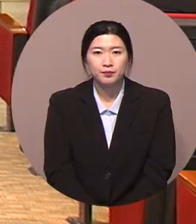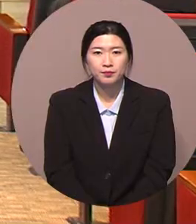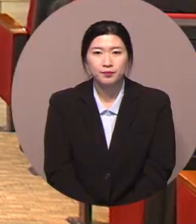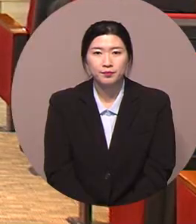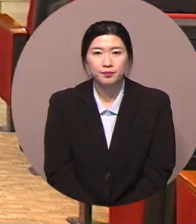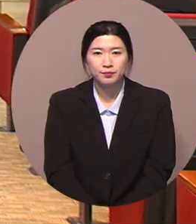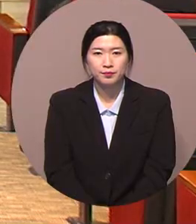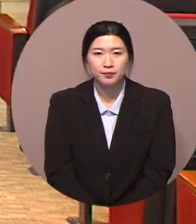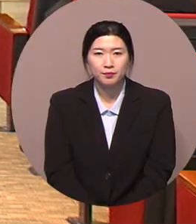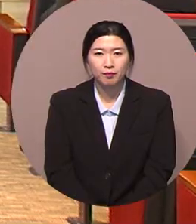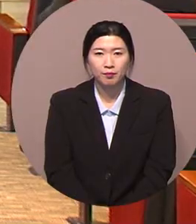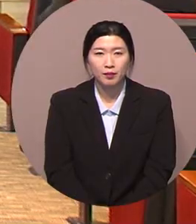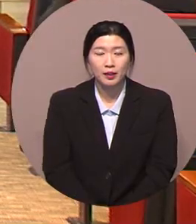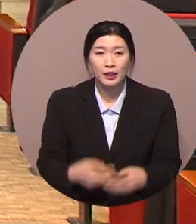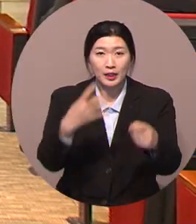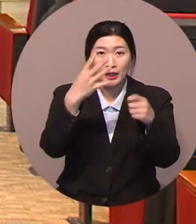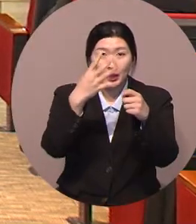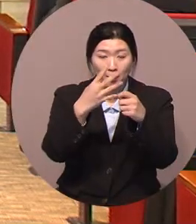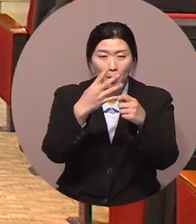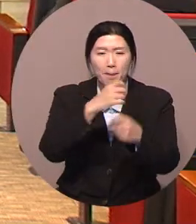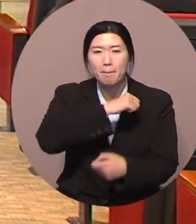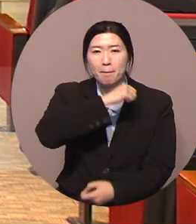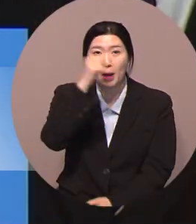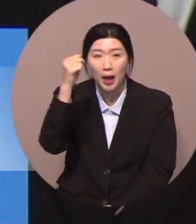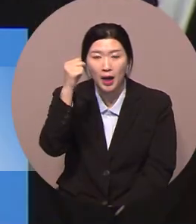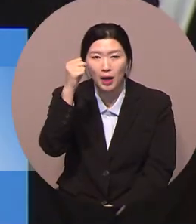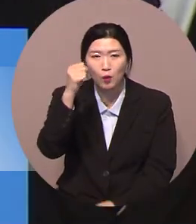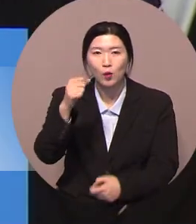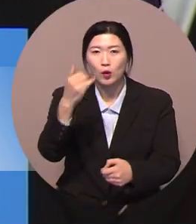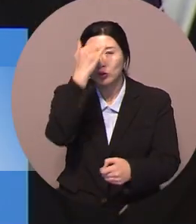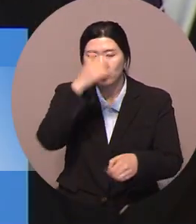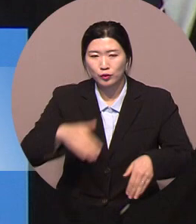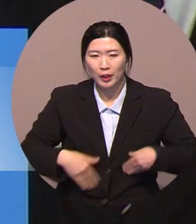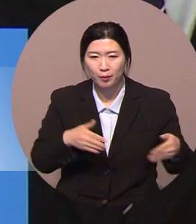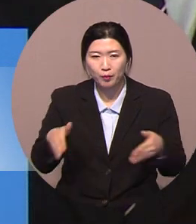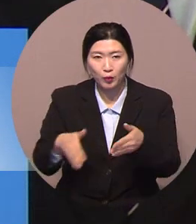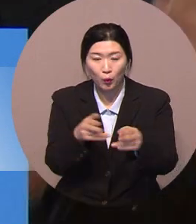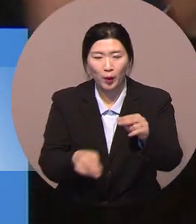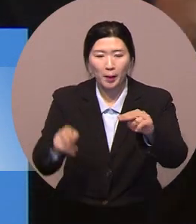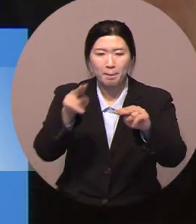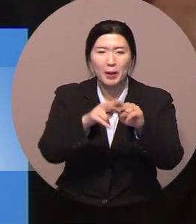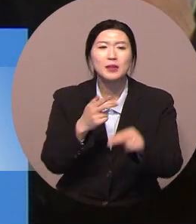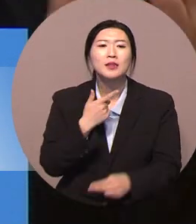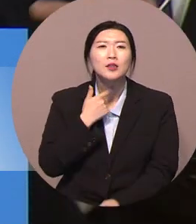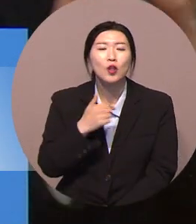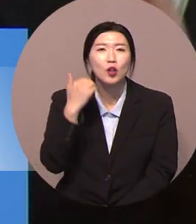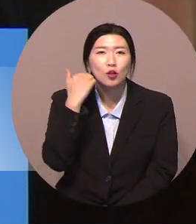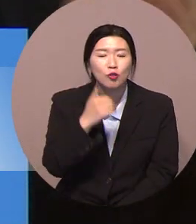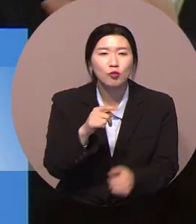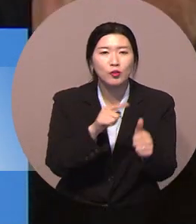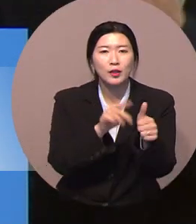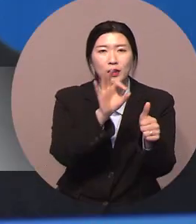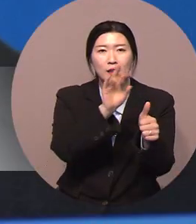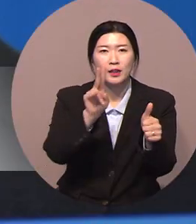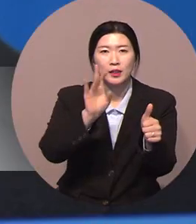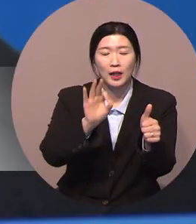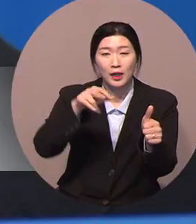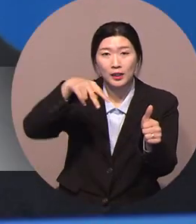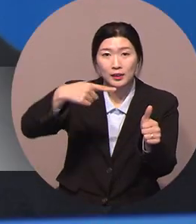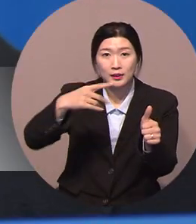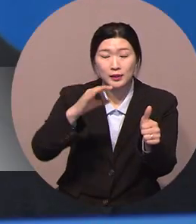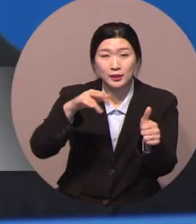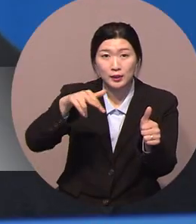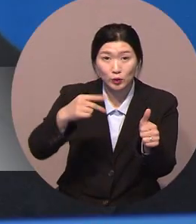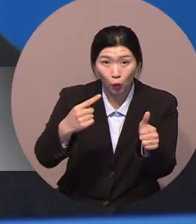기입니다 국회의원출신 민선 7기에서 도정을 맡았던 양승조 전충남 지사가 이번 총선